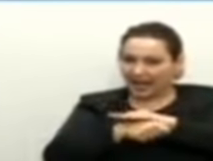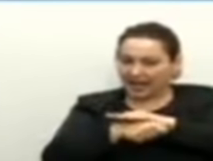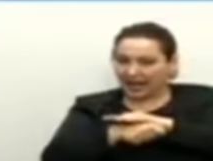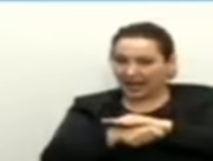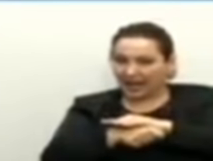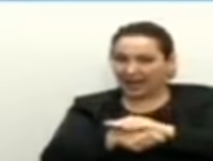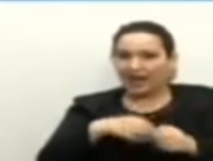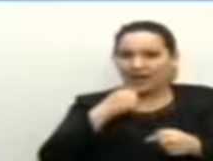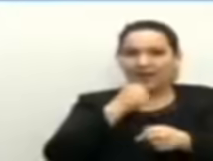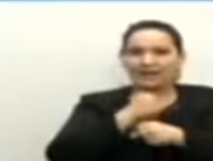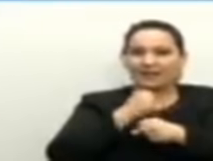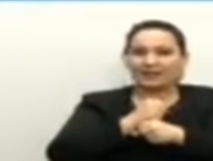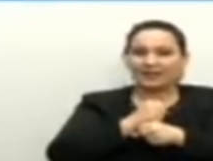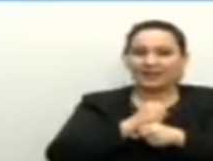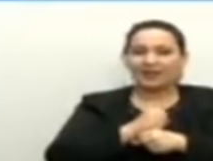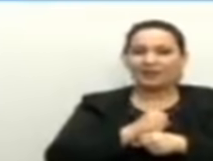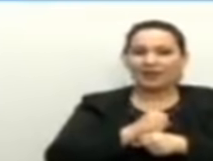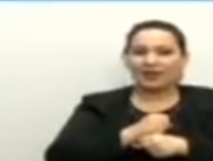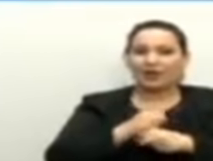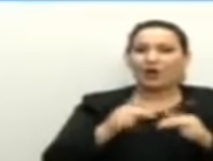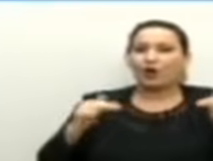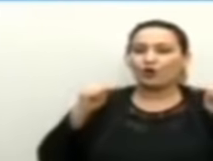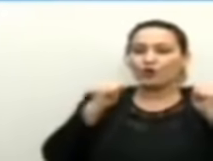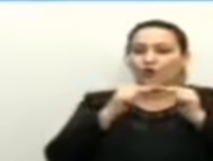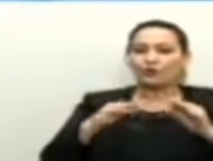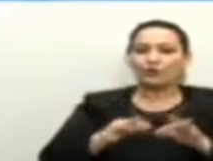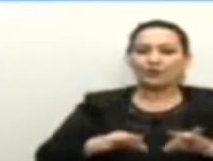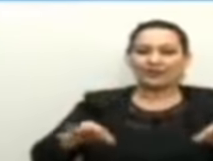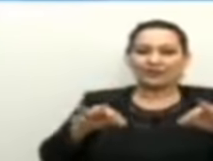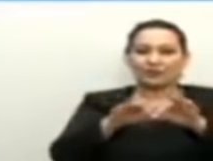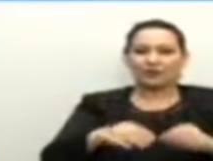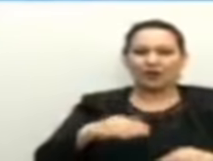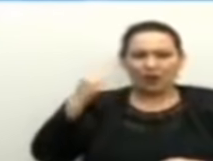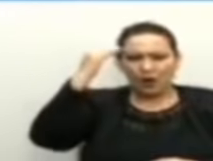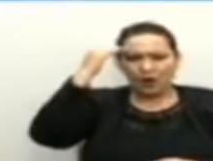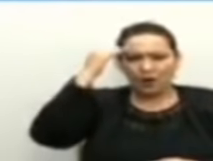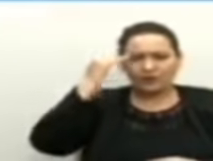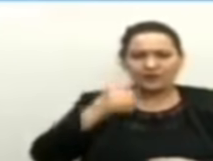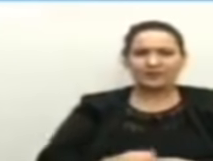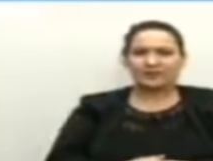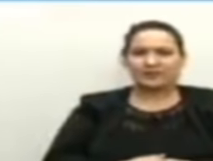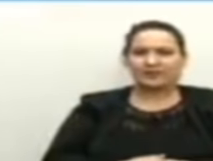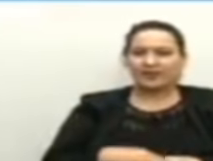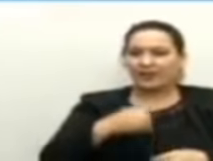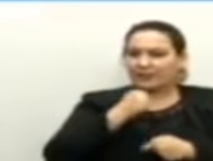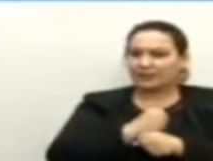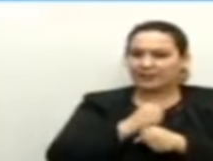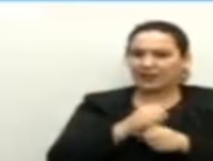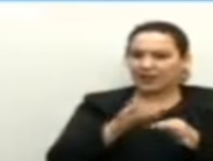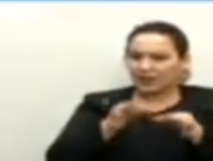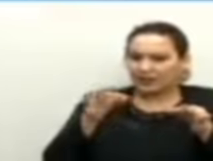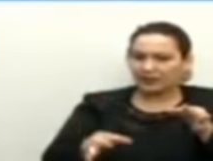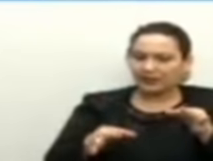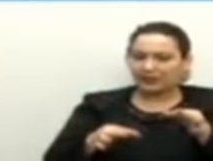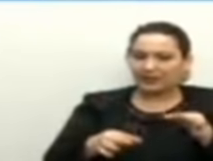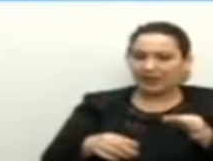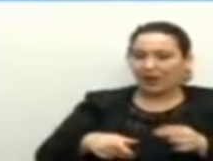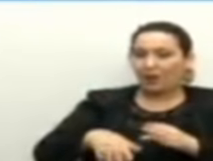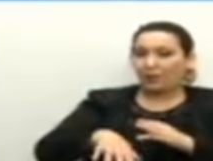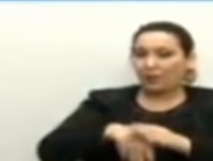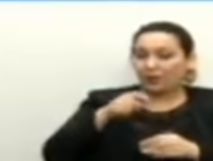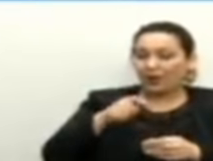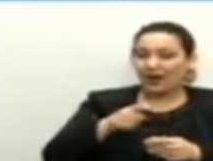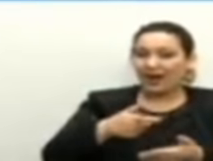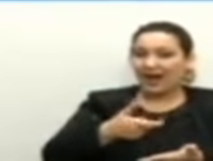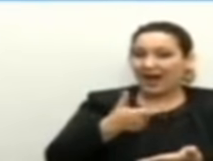المعمول بها على مستوى الوطن. ونحن على يقين بأن الحل الجذري لمشكلة القدرة الشرائية